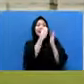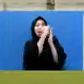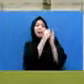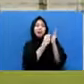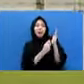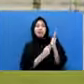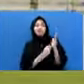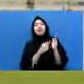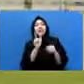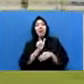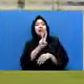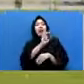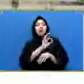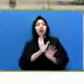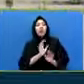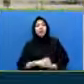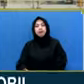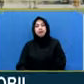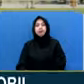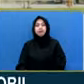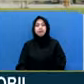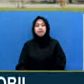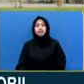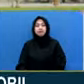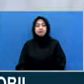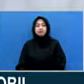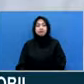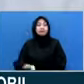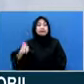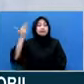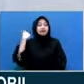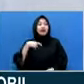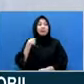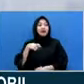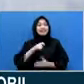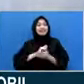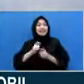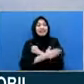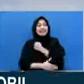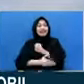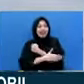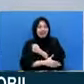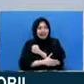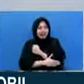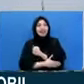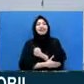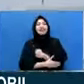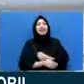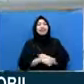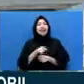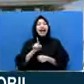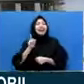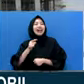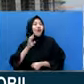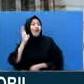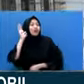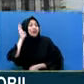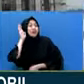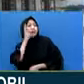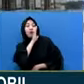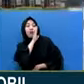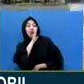sen sebelumnya saudara Menteri Sekretaris Negara prat nikno menyebut bahwa angka 25 juta yang disinyalir